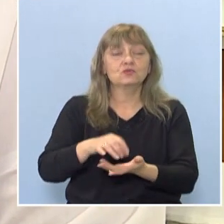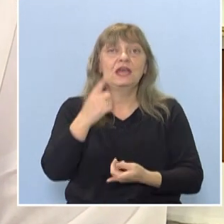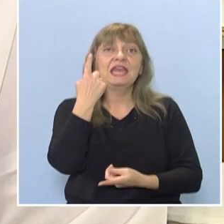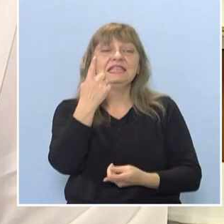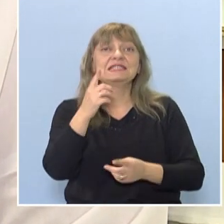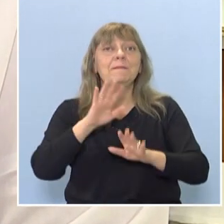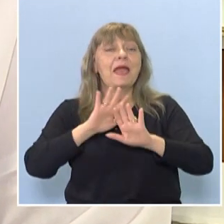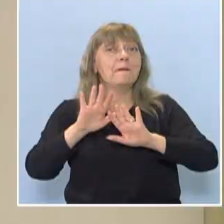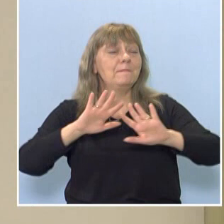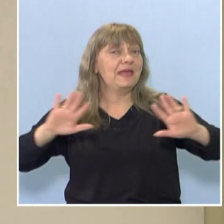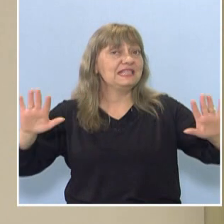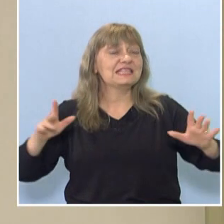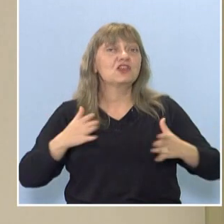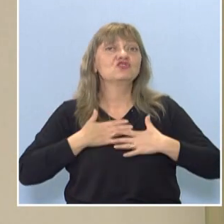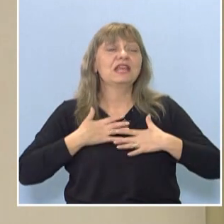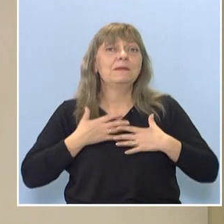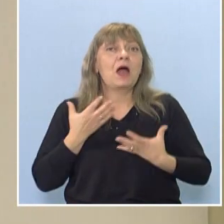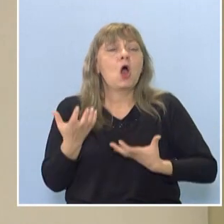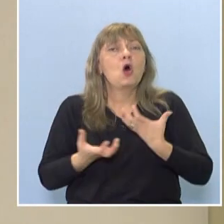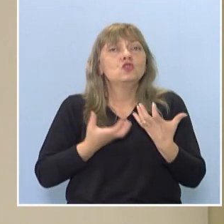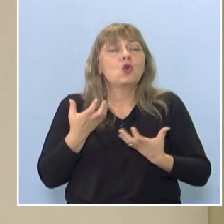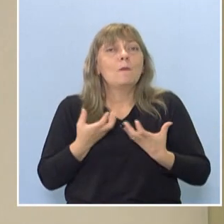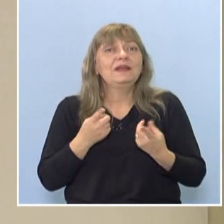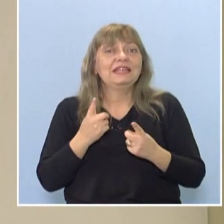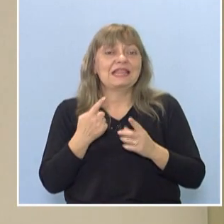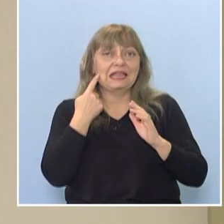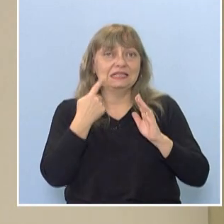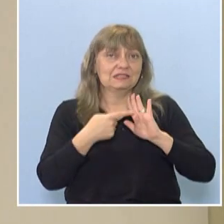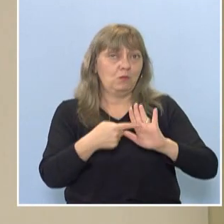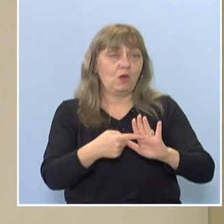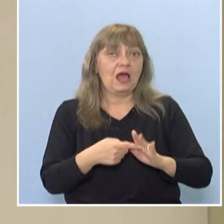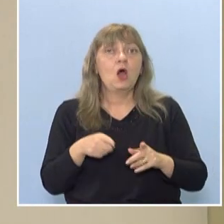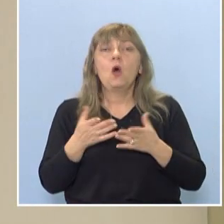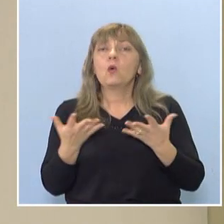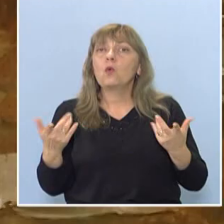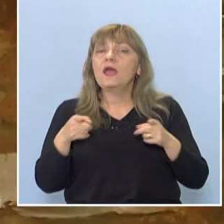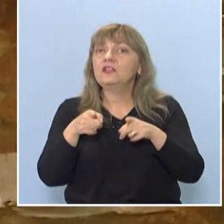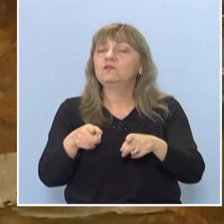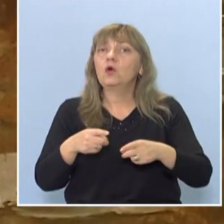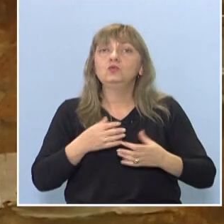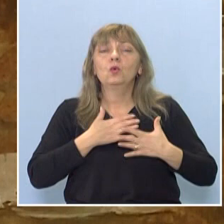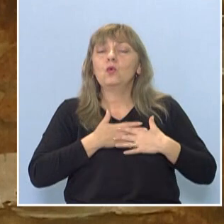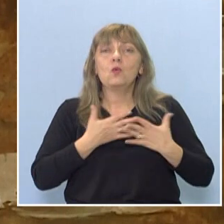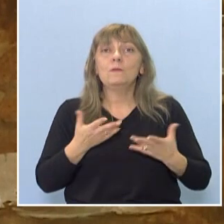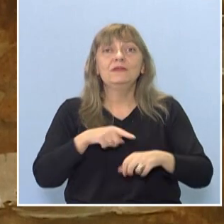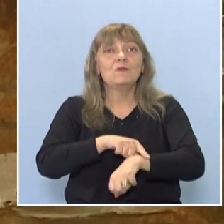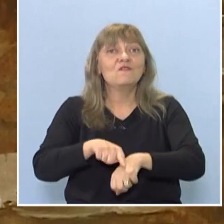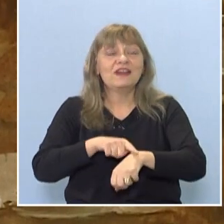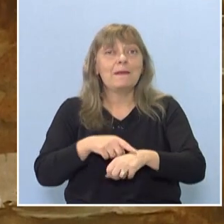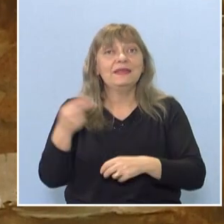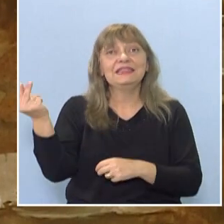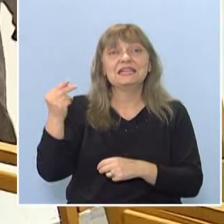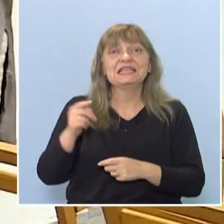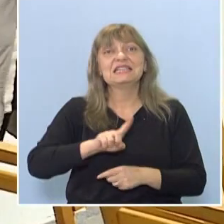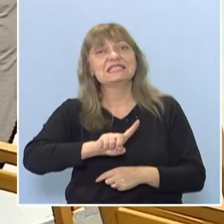да изразява топлина. Кое е твоето любимо време да рисуваш? Към следобеда, защото слънцето е